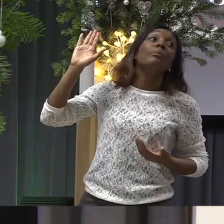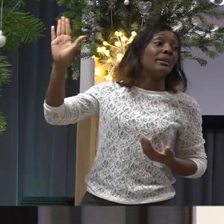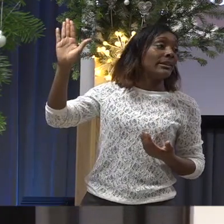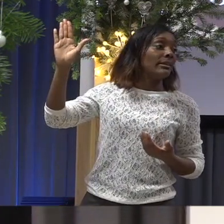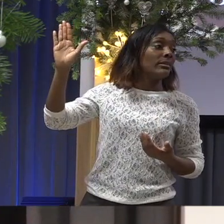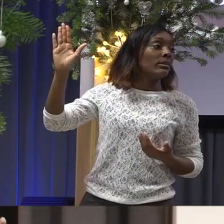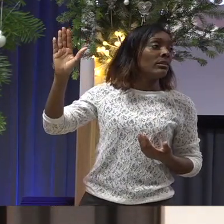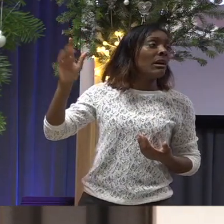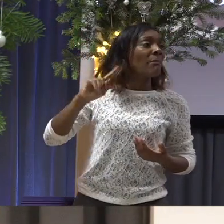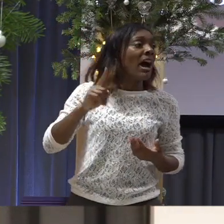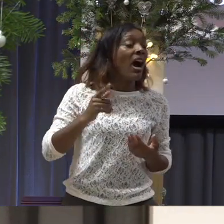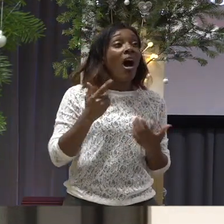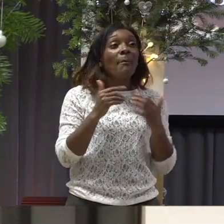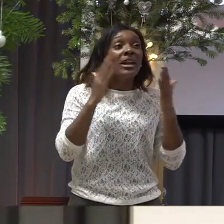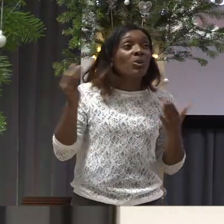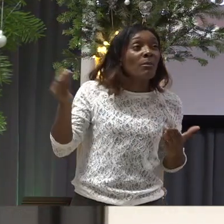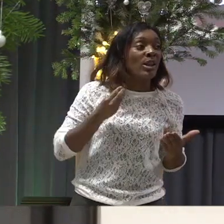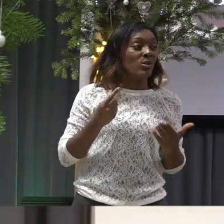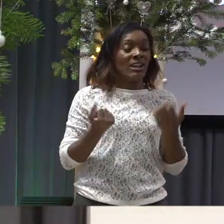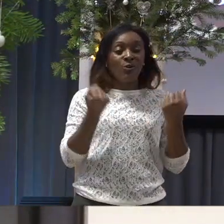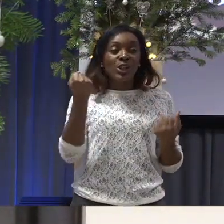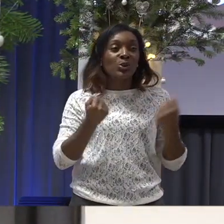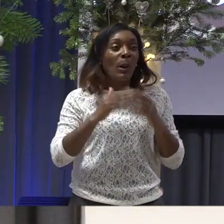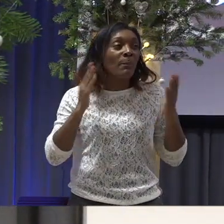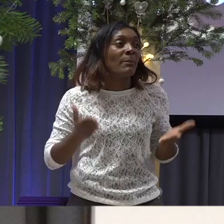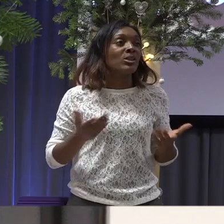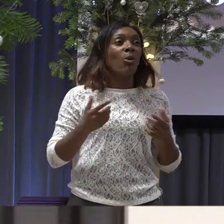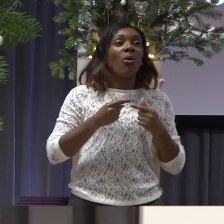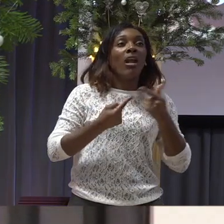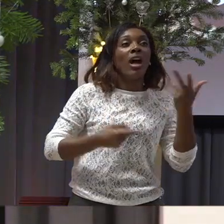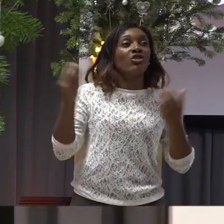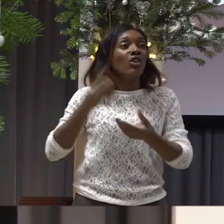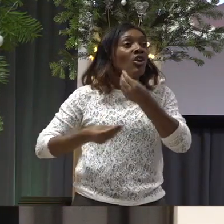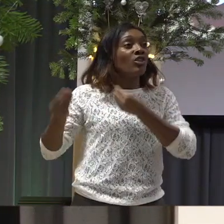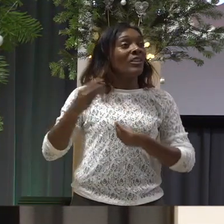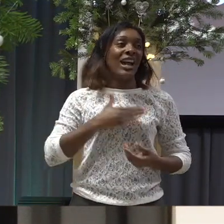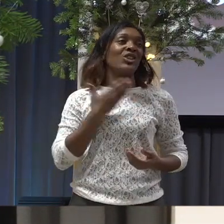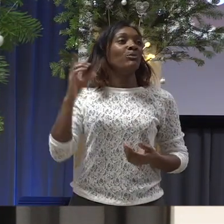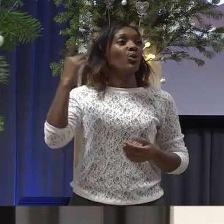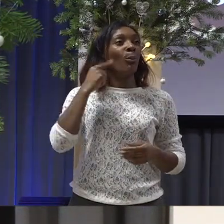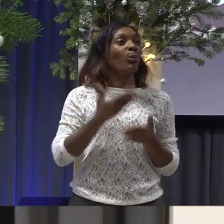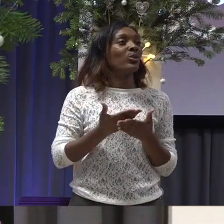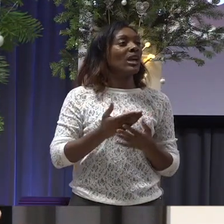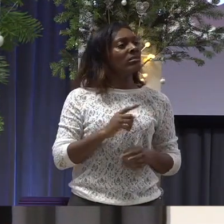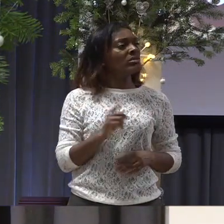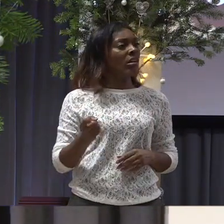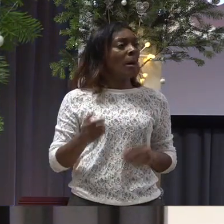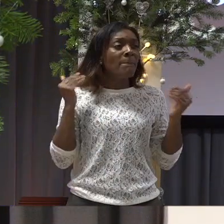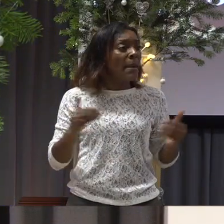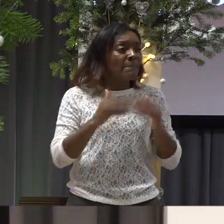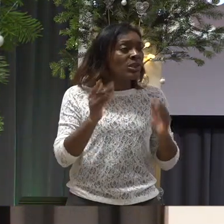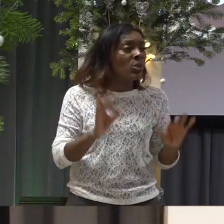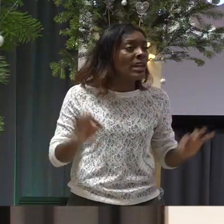les biens matériels, les biens temporels ou temporaires sont des choses que que nous avons aujourd'hui, demain nous ne les avons